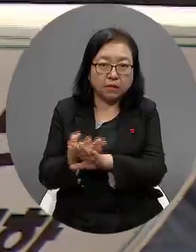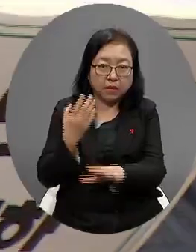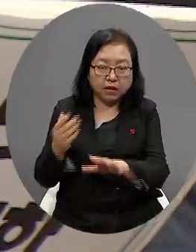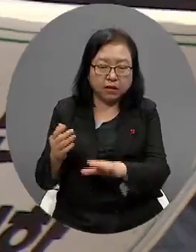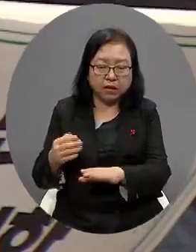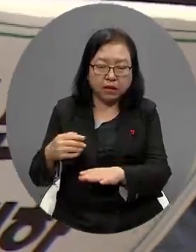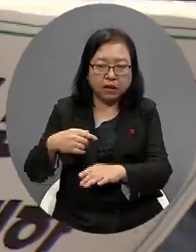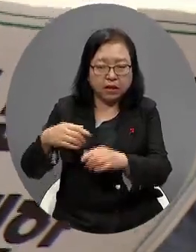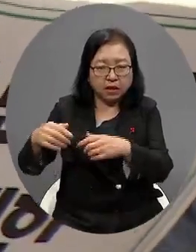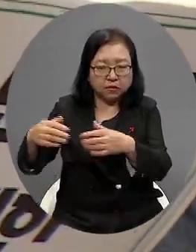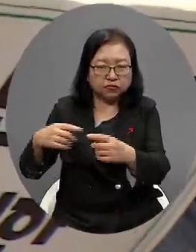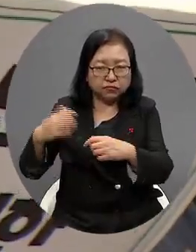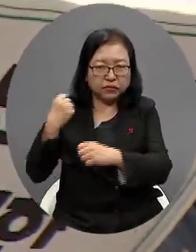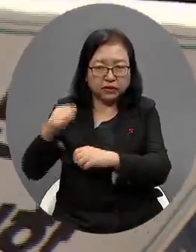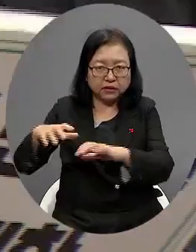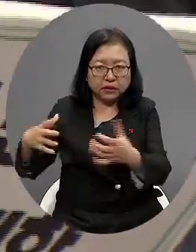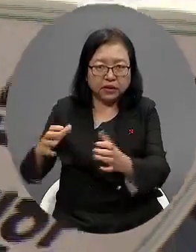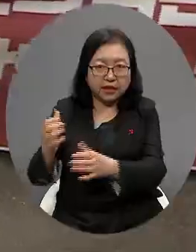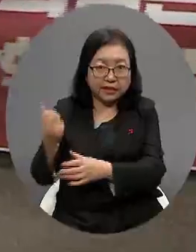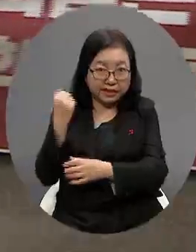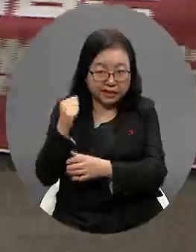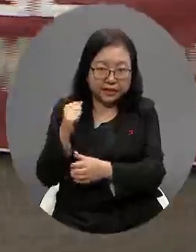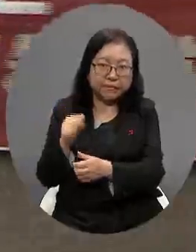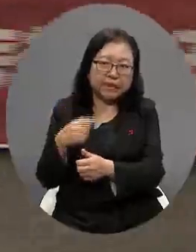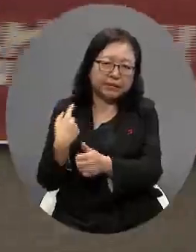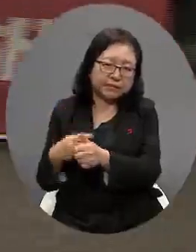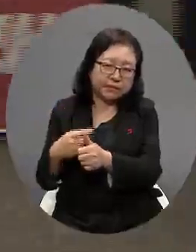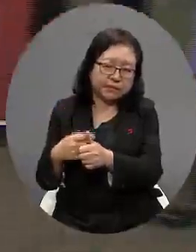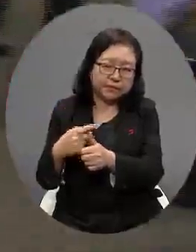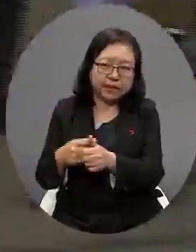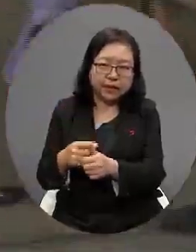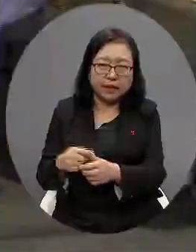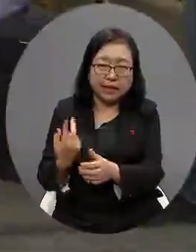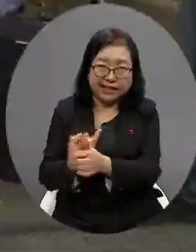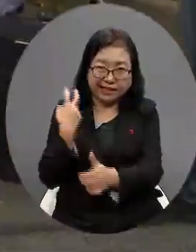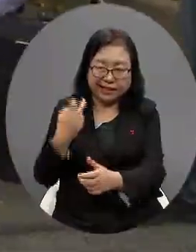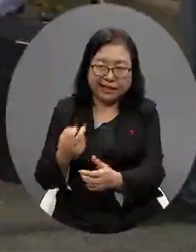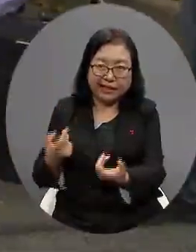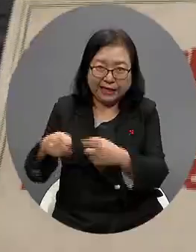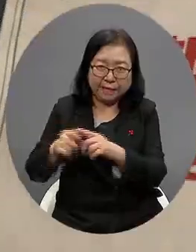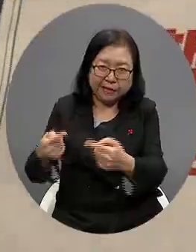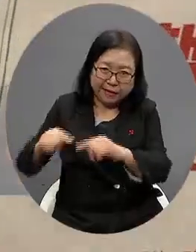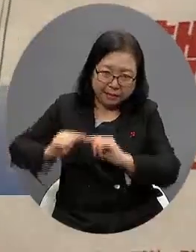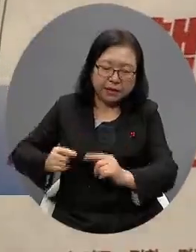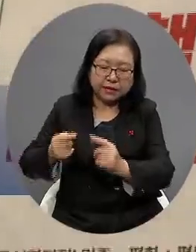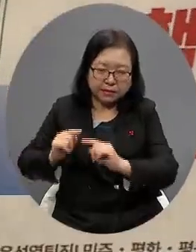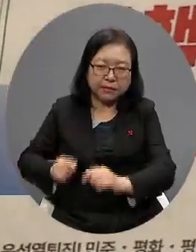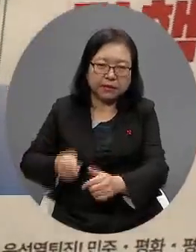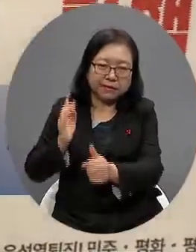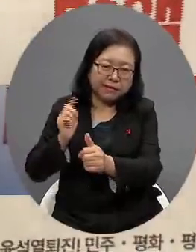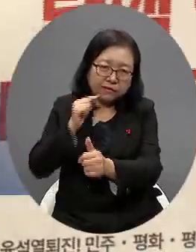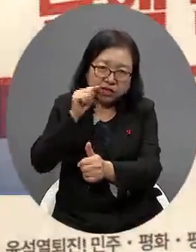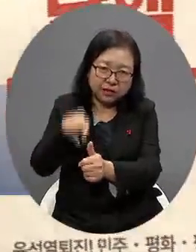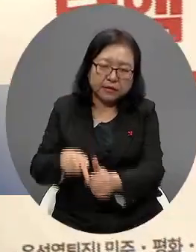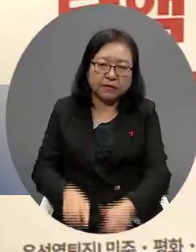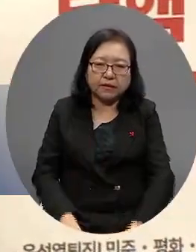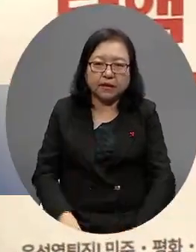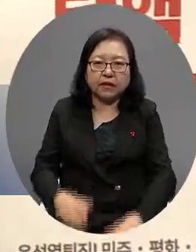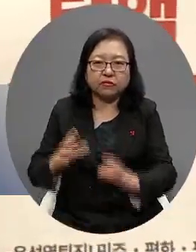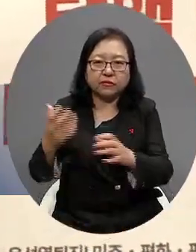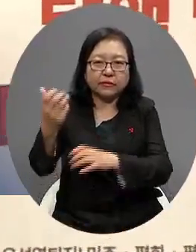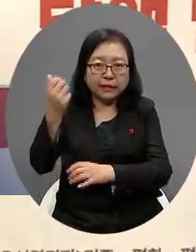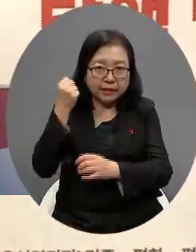원내 지도부를 비판하면서 탄핵에 동참하라고 요구했습니다. 국민의힘은 선택해야 한다. 끝까지